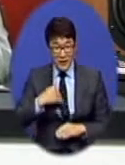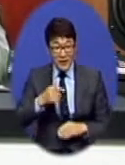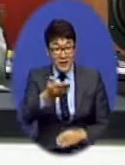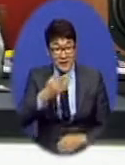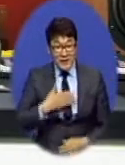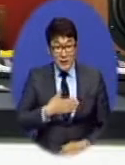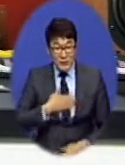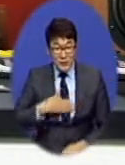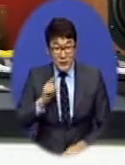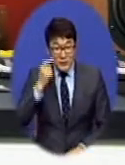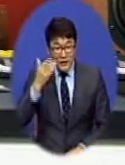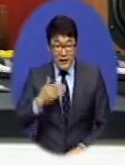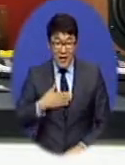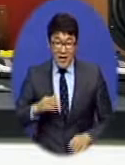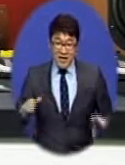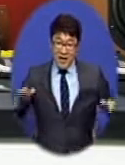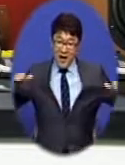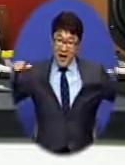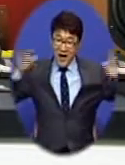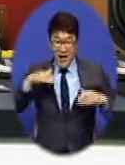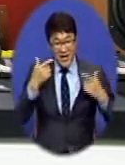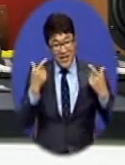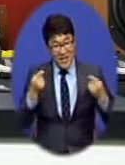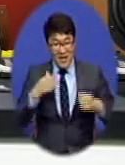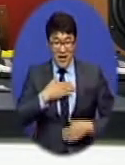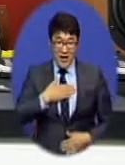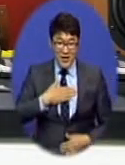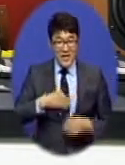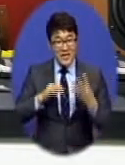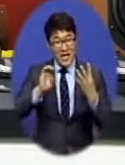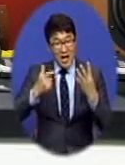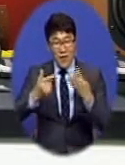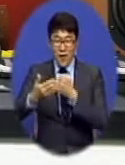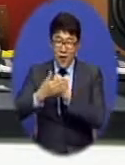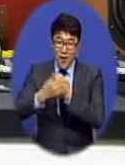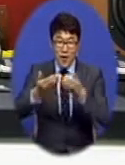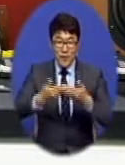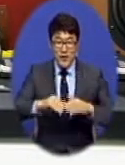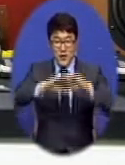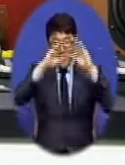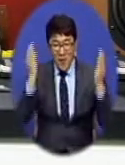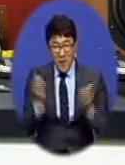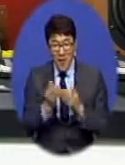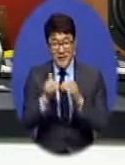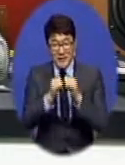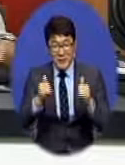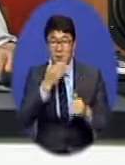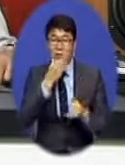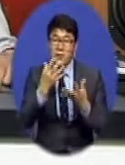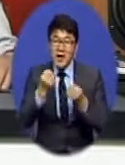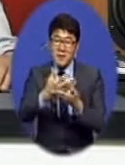기분 어떠세요, 지금? 아, 너무 날아갈 것 같이 기쁘고요. 저한테 아. 4번을 쿵쿵 눌러주신 모든 시청자분들한테 복 네.